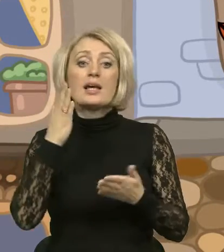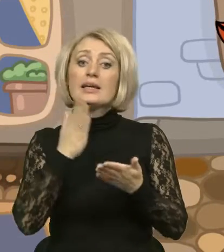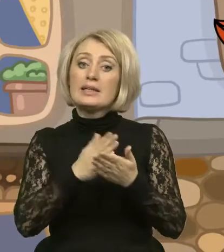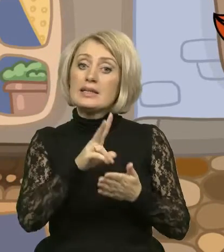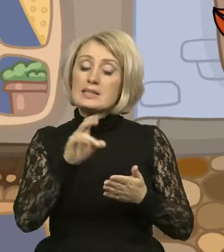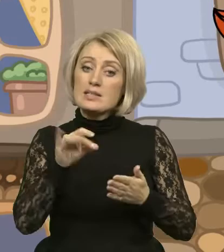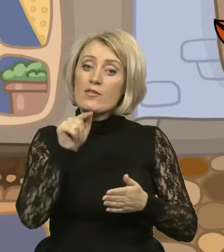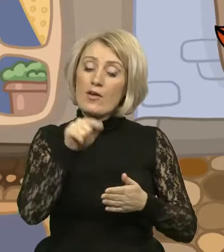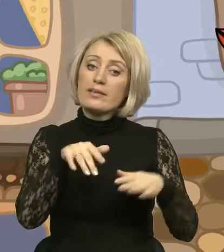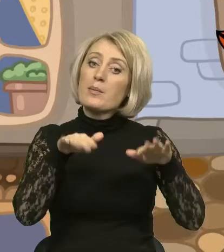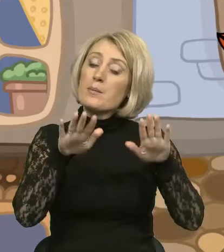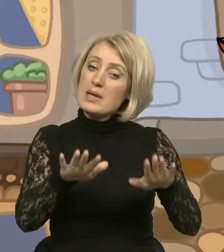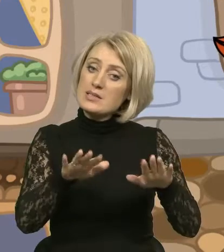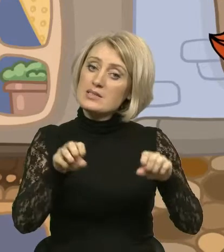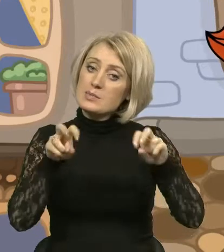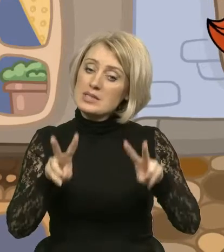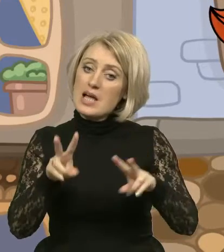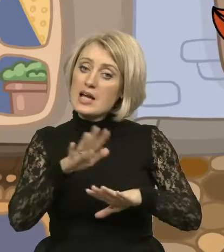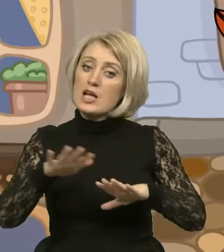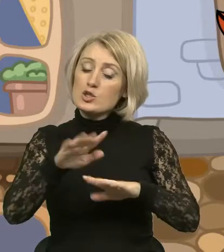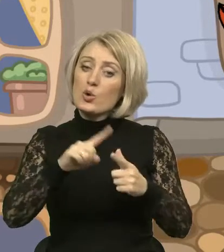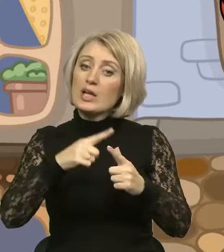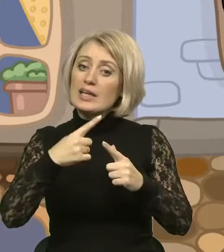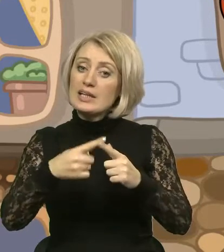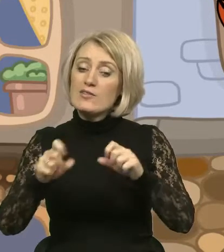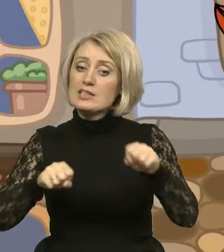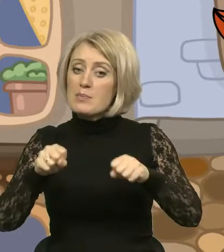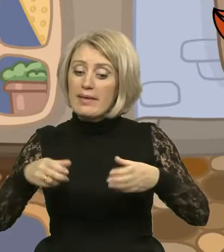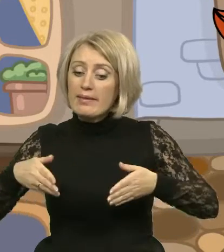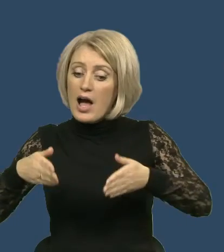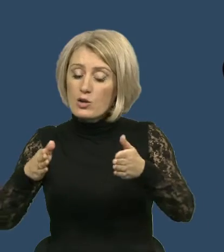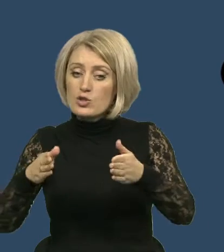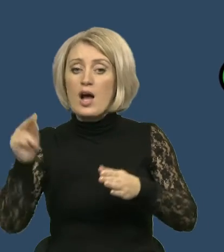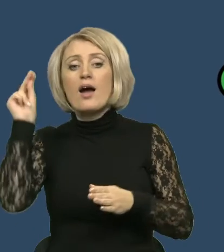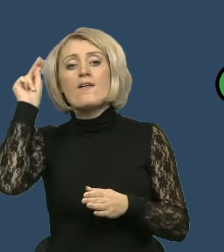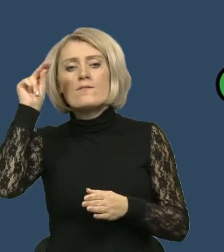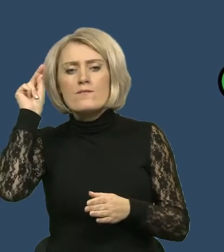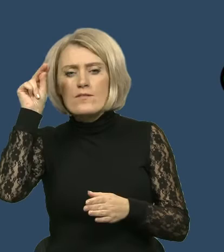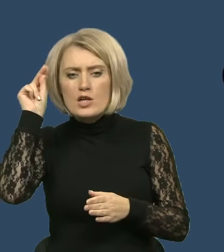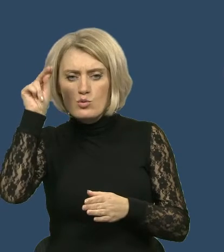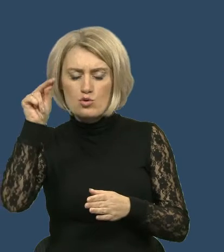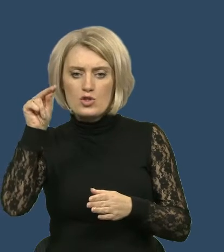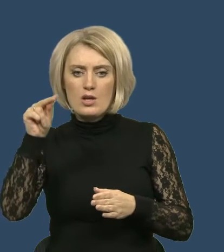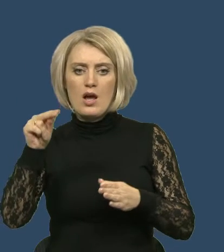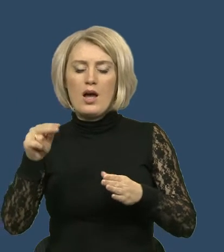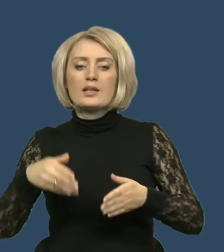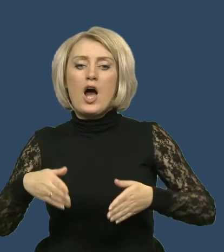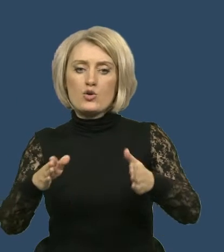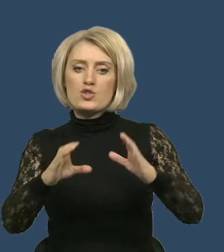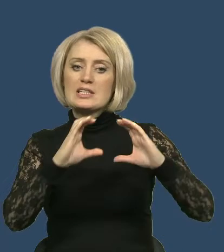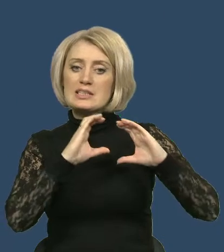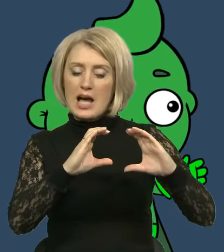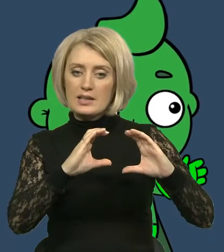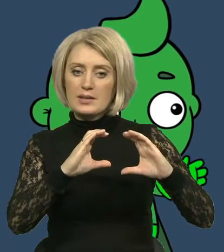этом месте специальная зона или велосипедная дорожка? Выучи дорожные знаки.